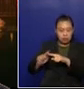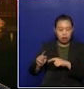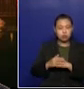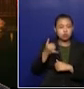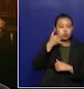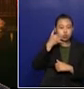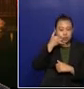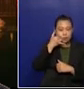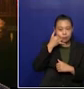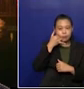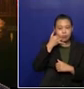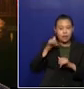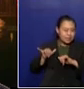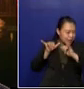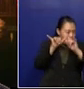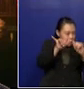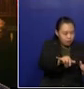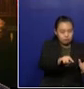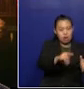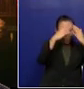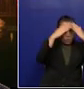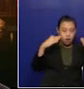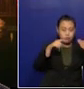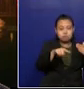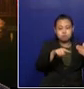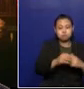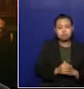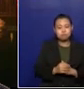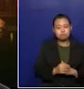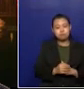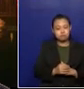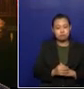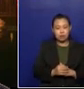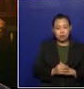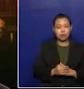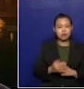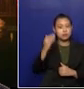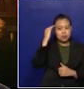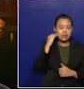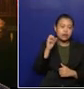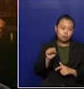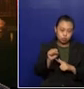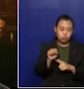พท์มือถือก็ไปอยู่ที่โน่นผมไม่ได้โฆษณานะซัมซุงผลิตในเวียดนามฮะ